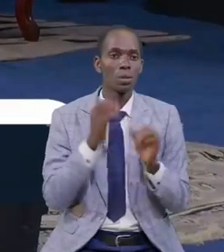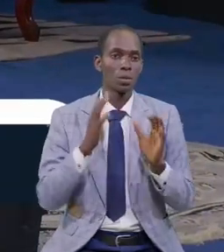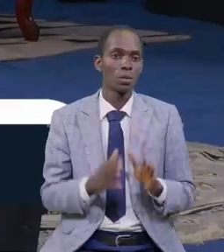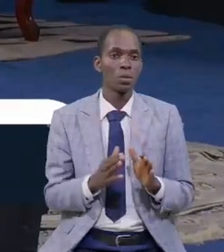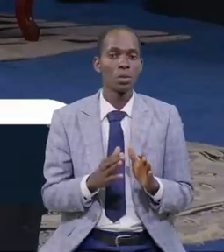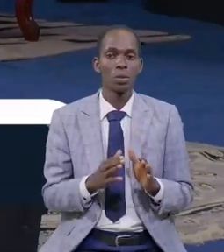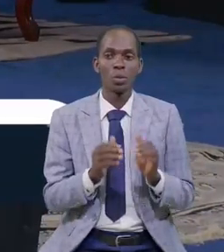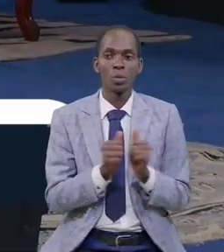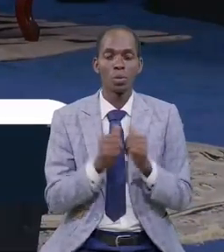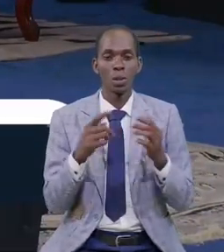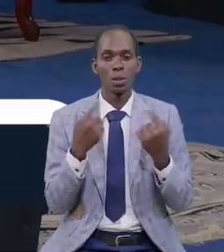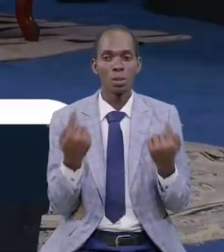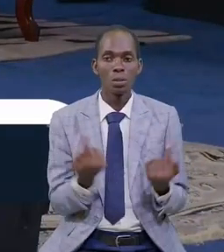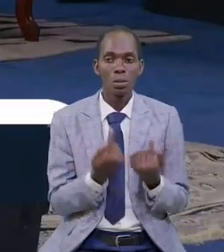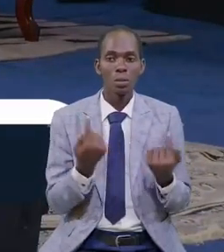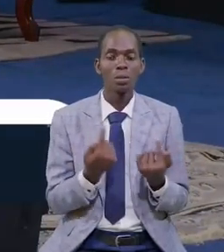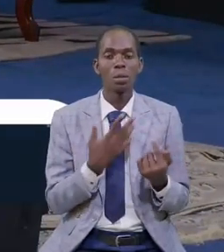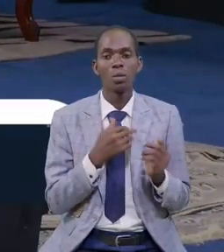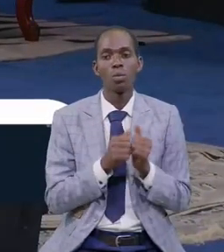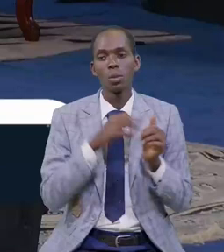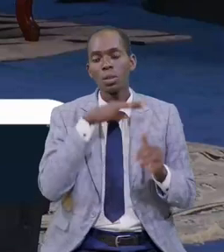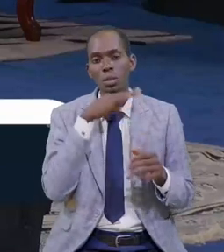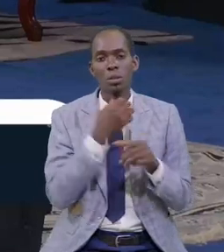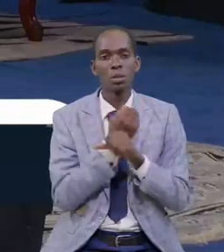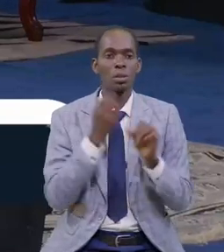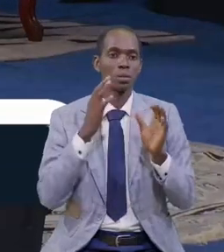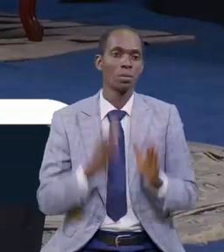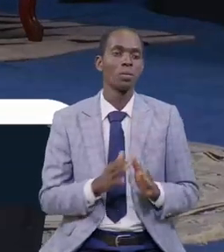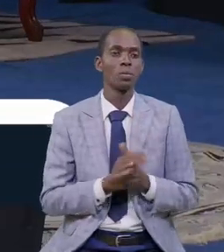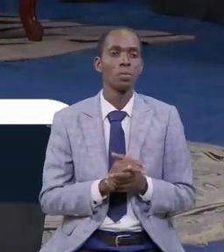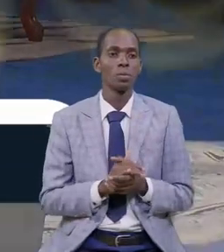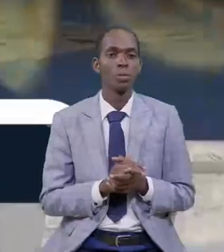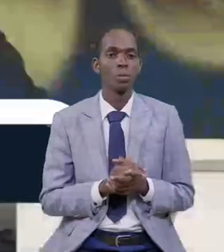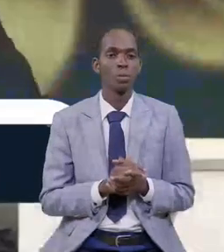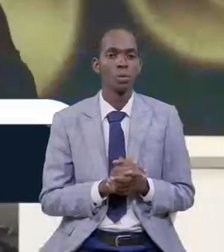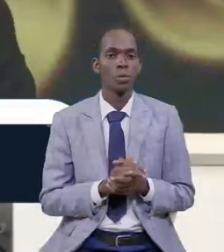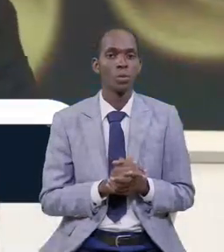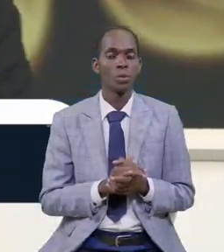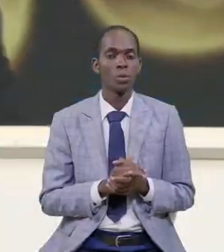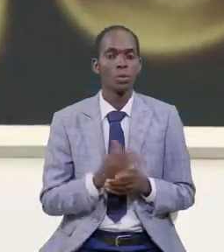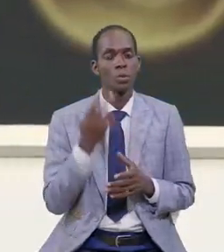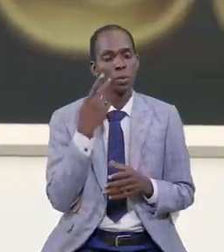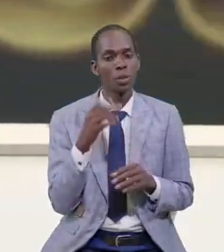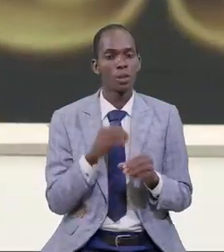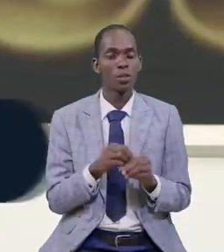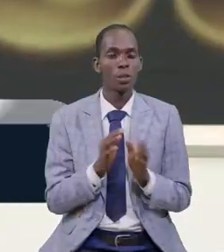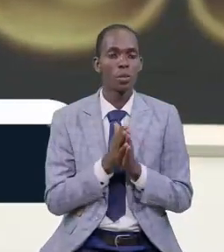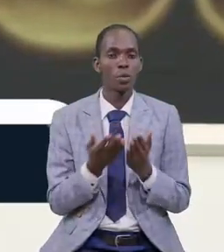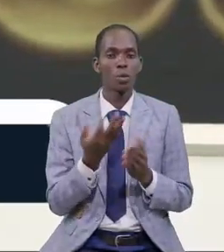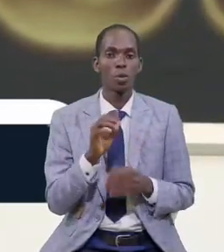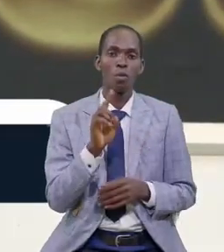tâche sans défaut et sans tâche le Sauveur sans défaut et sans tâche alors 1er